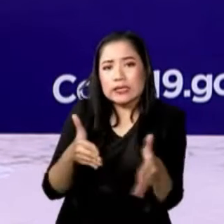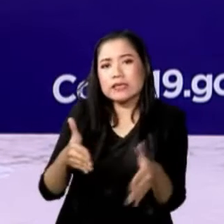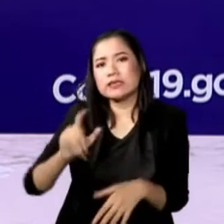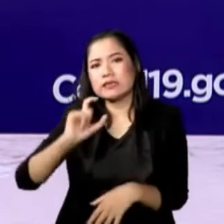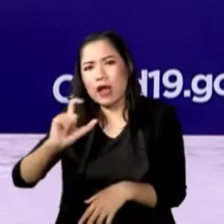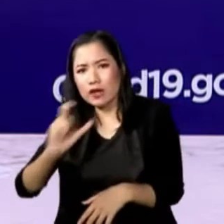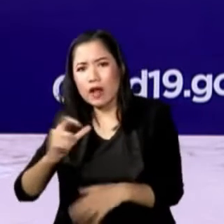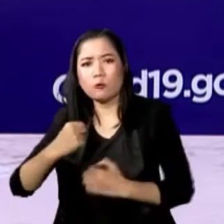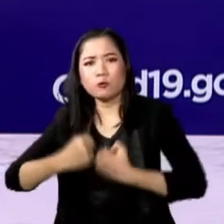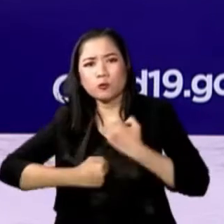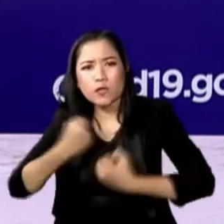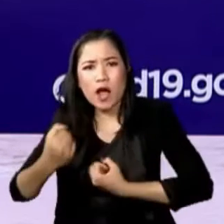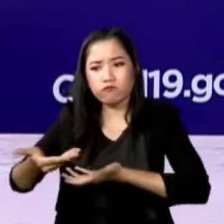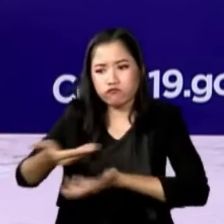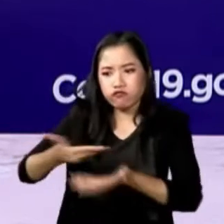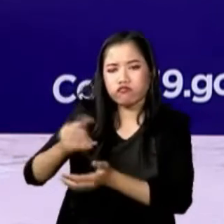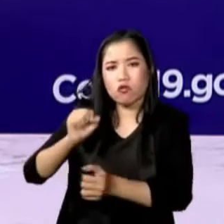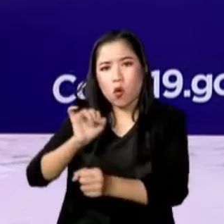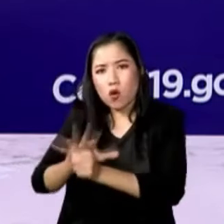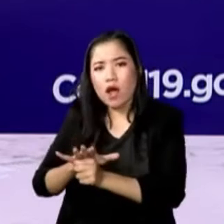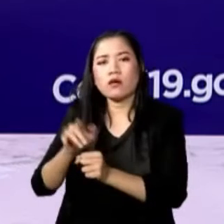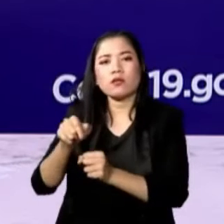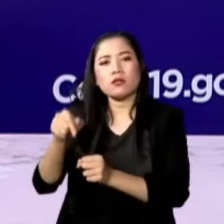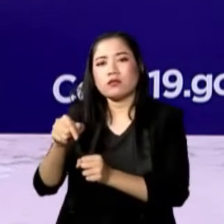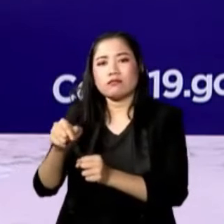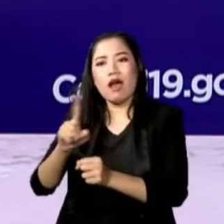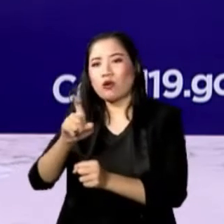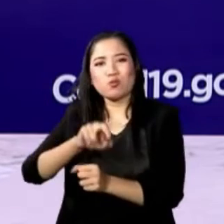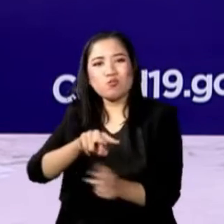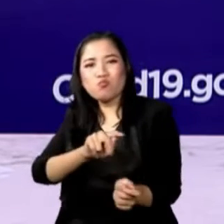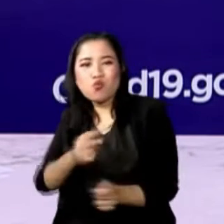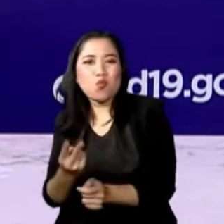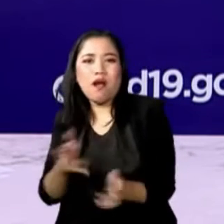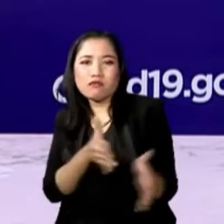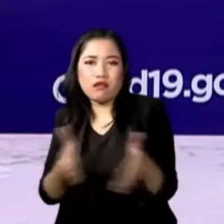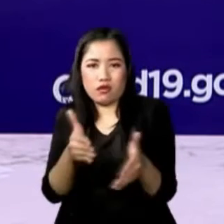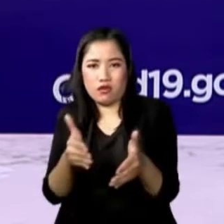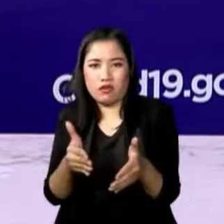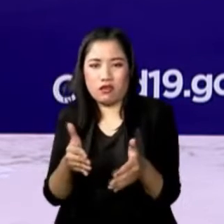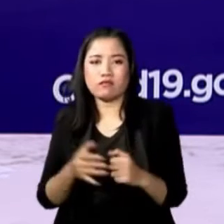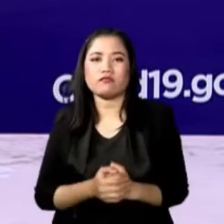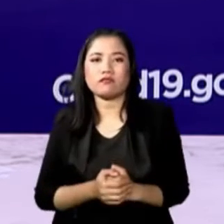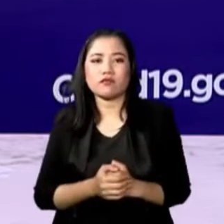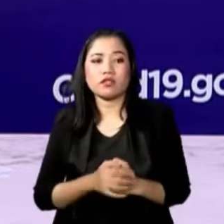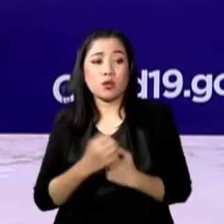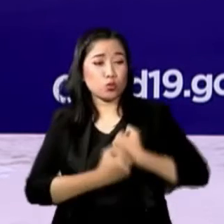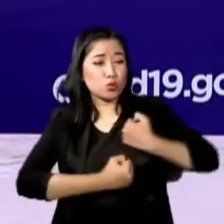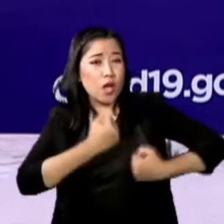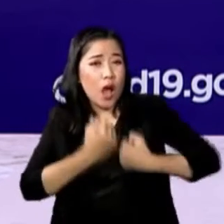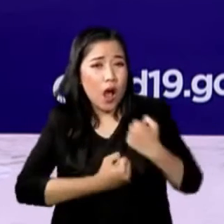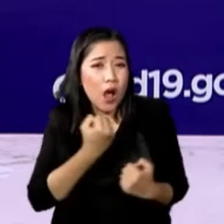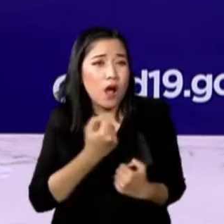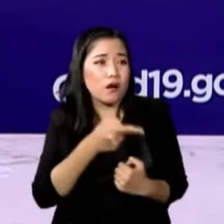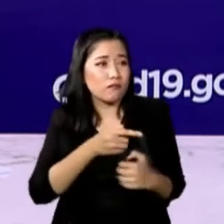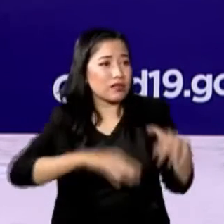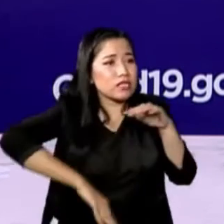cara, dan upaya penanganan kita supaya ini bisa berhasil. Jangan berpuas diri dengan upaya penanganan